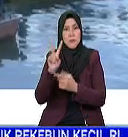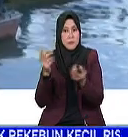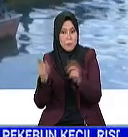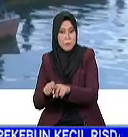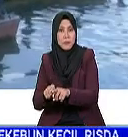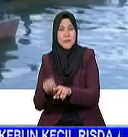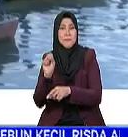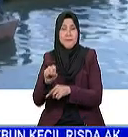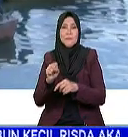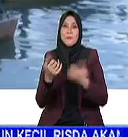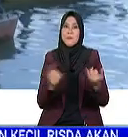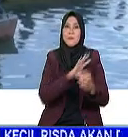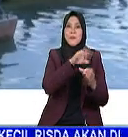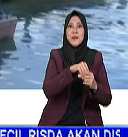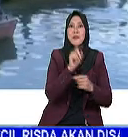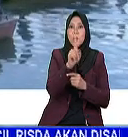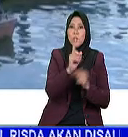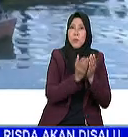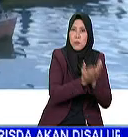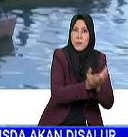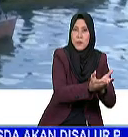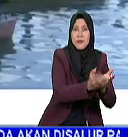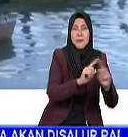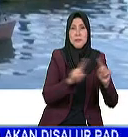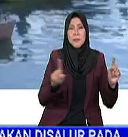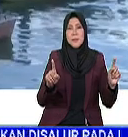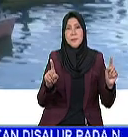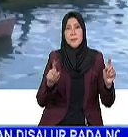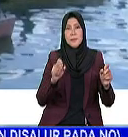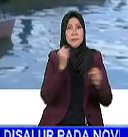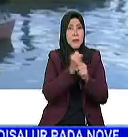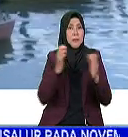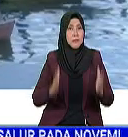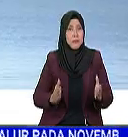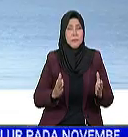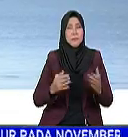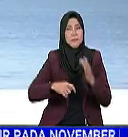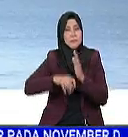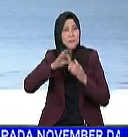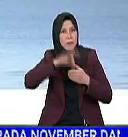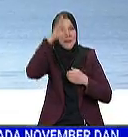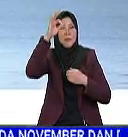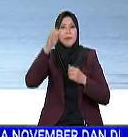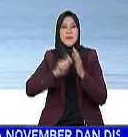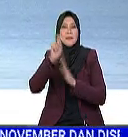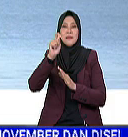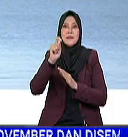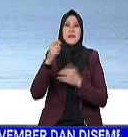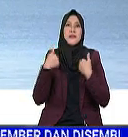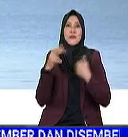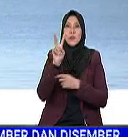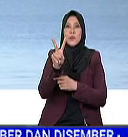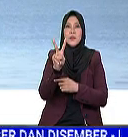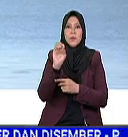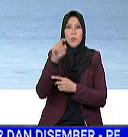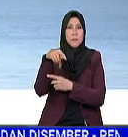namun kini melibatkan hanya sebuah Bond namun nah kekuatan anggota masih tinggi seperti dua operasi sebelum ini yaitu